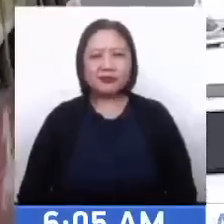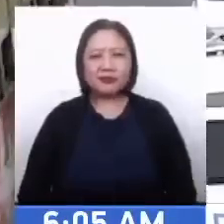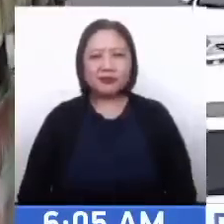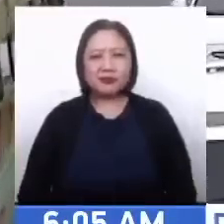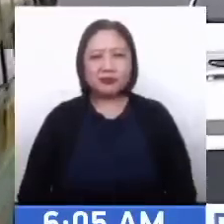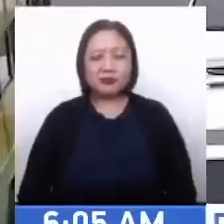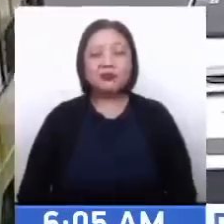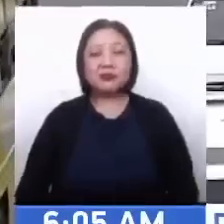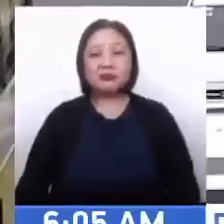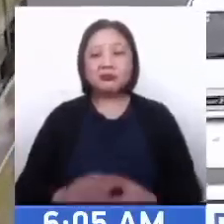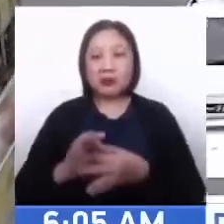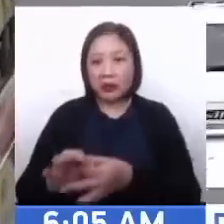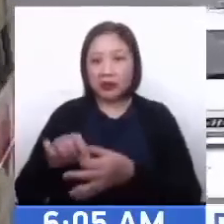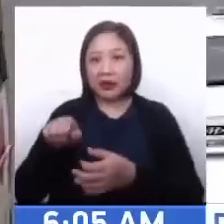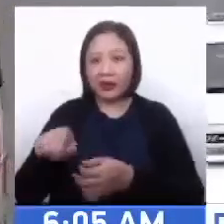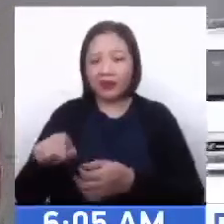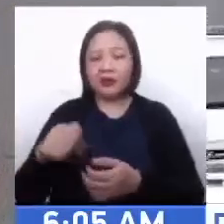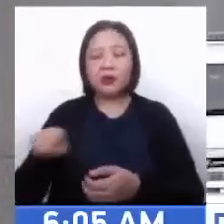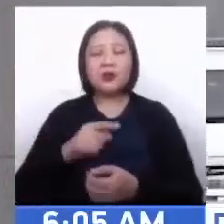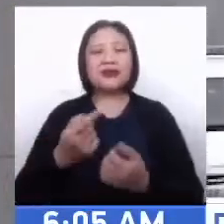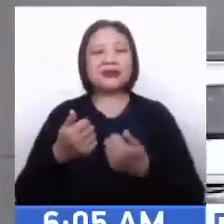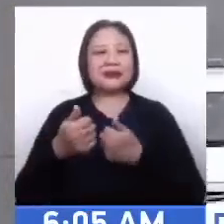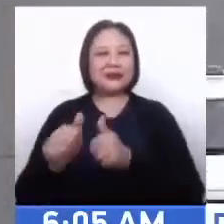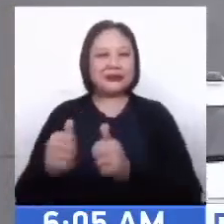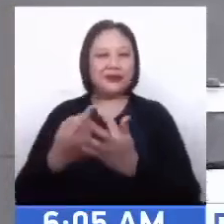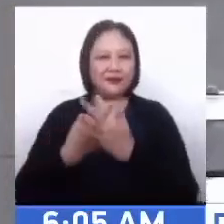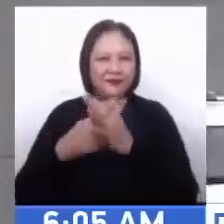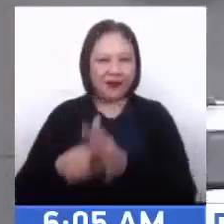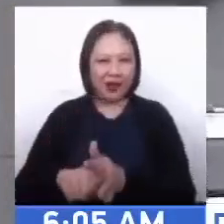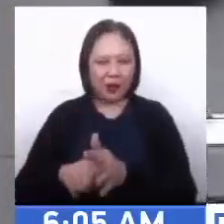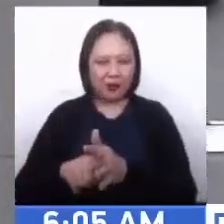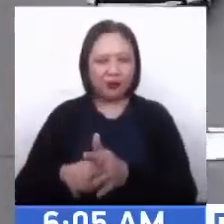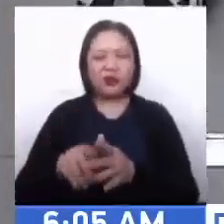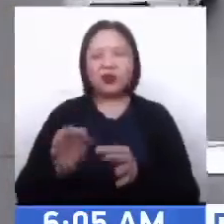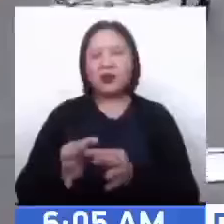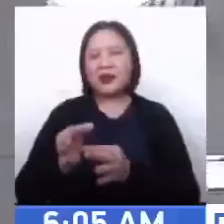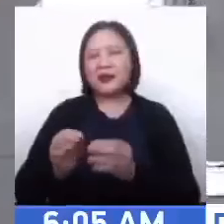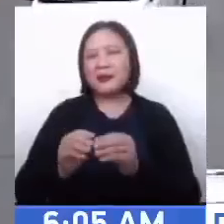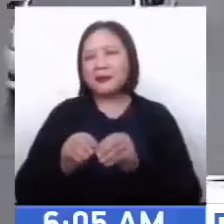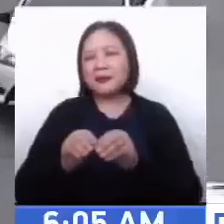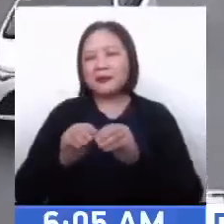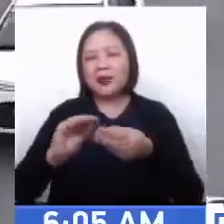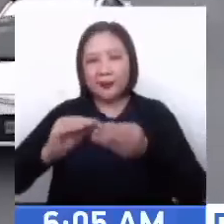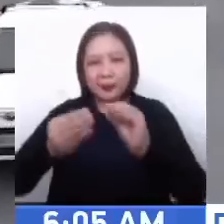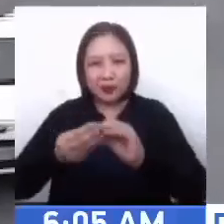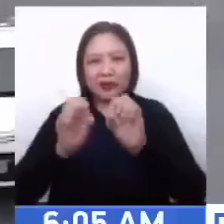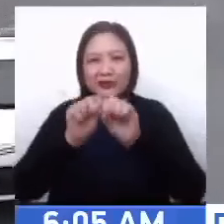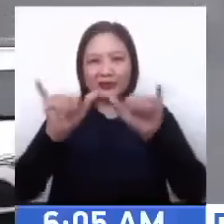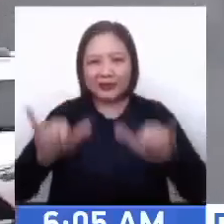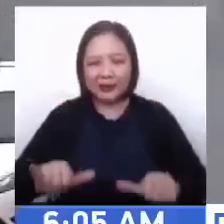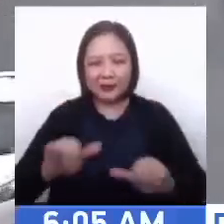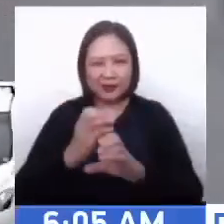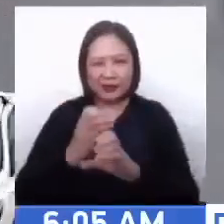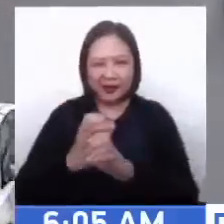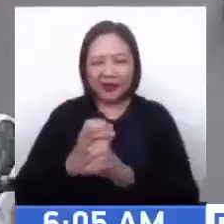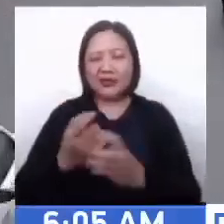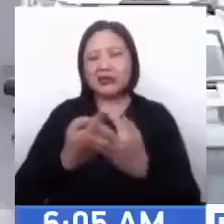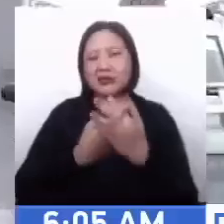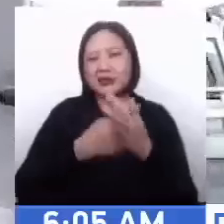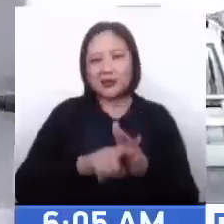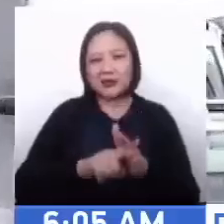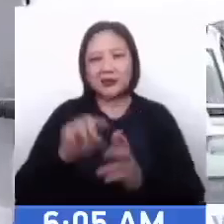ay patutupad na nga po ang expanded number coding scheme sa darating na Lunes, August 15. At para